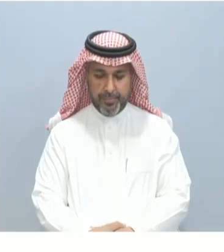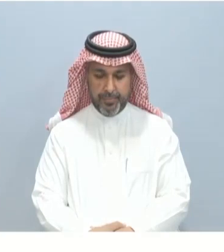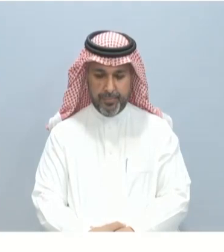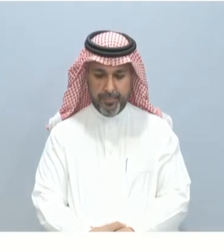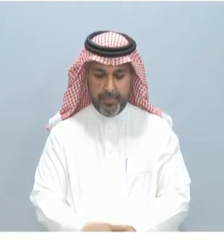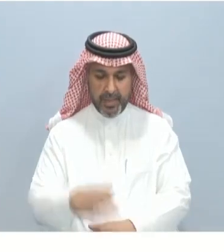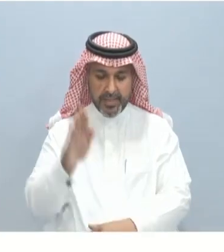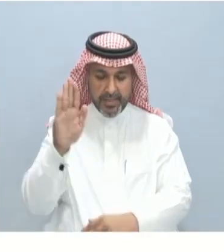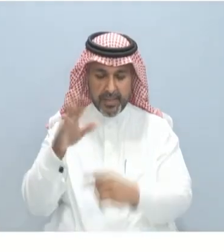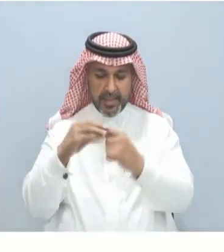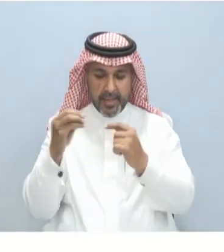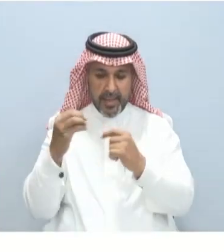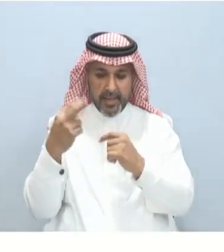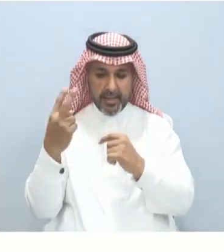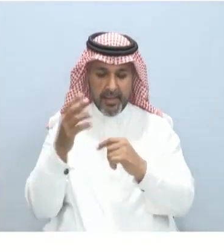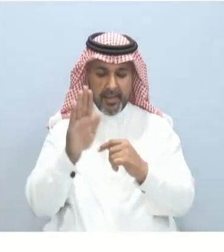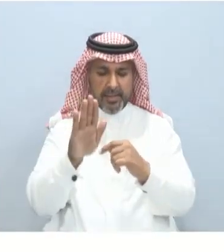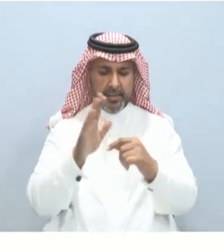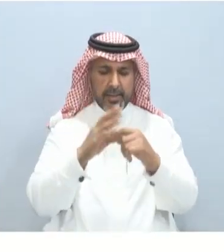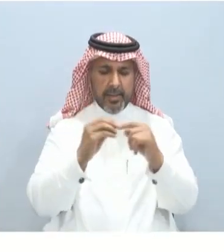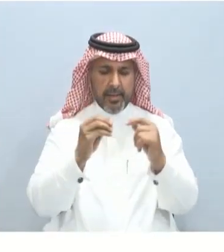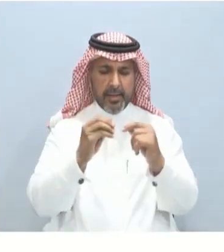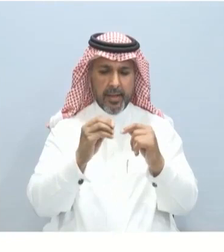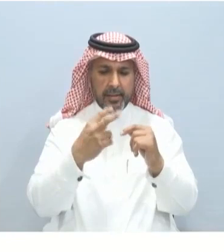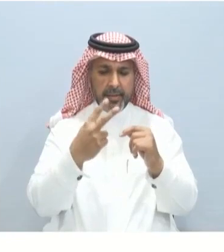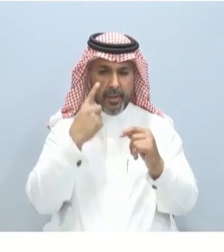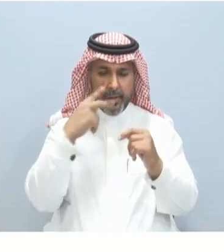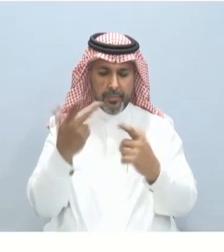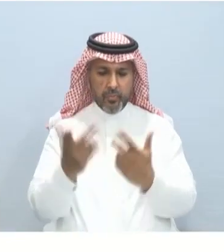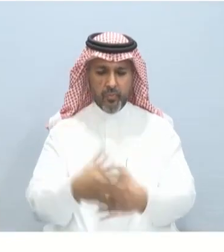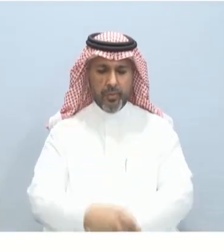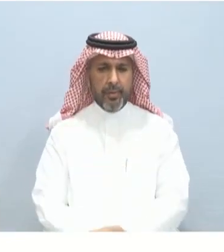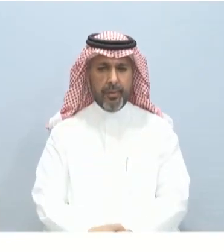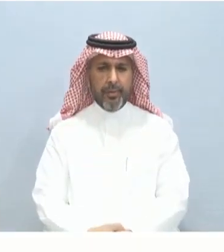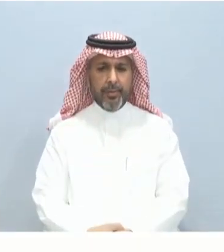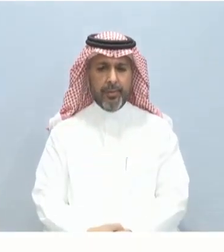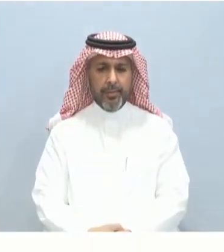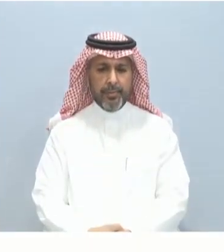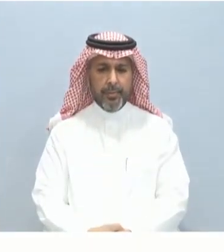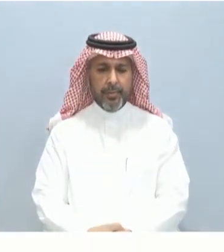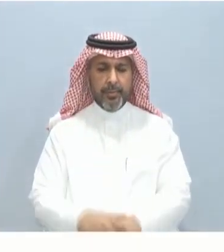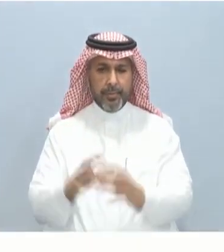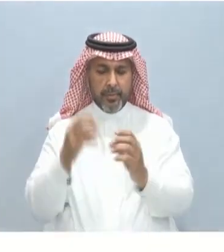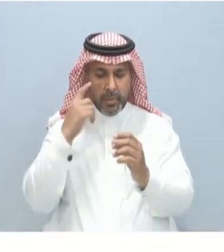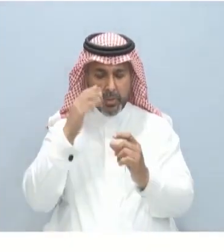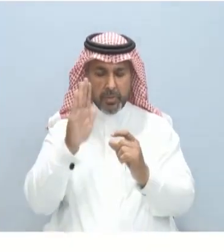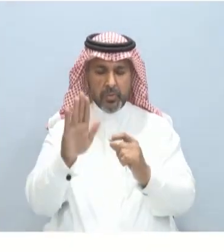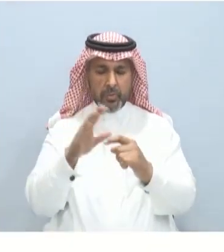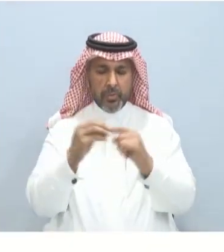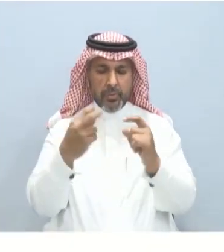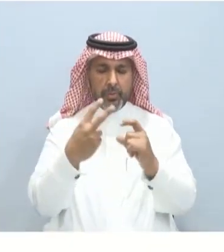سين ناقص اثنين مضروب في سين ناقص اثنين نلاحظ انه نفس الحدود مضروبه في بعضها البعض مرتين اذا نستطيع ان نعتبر انه